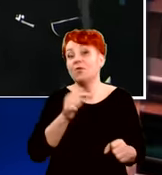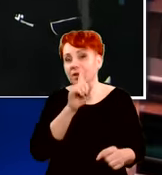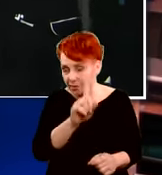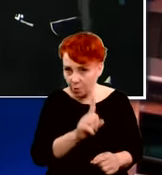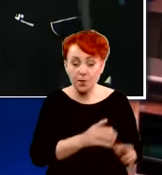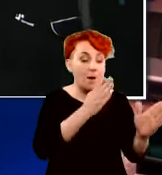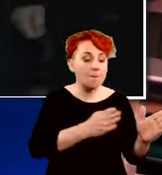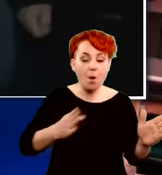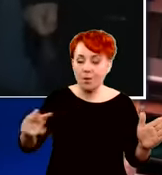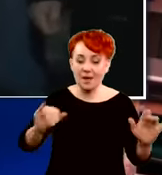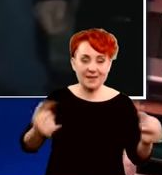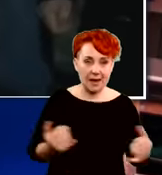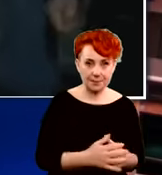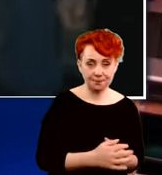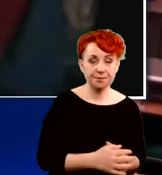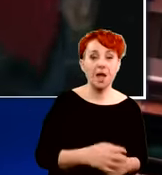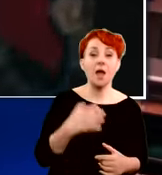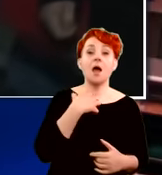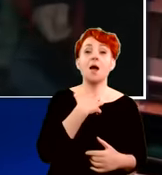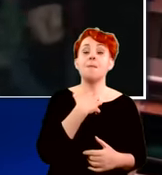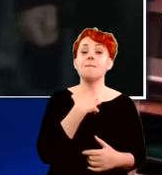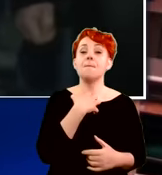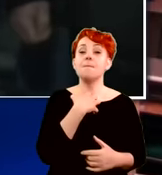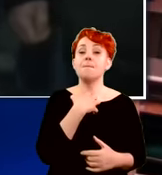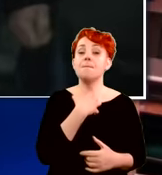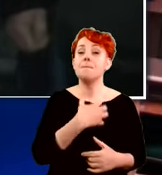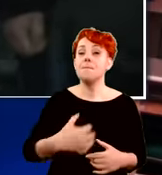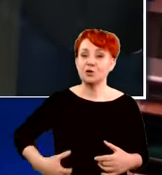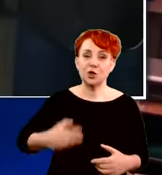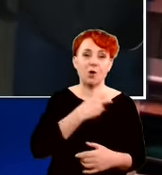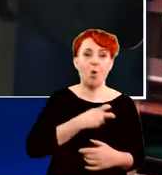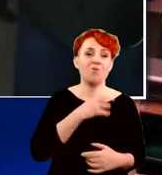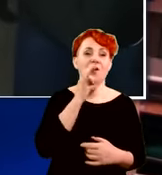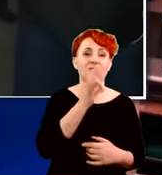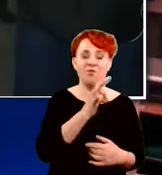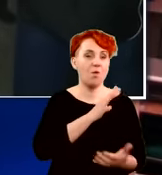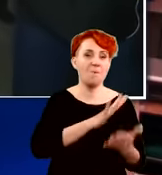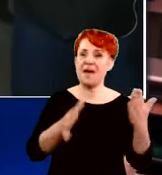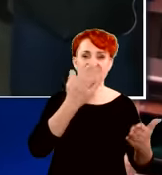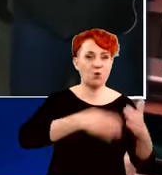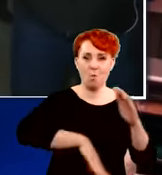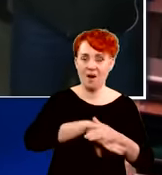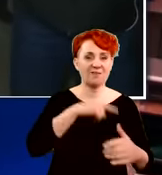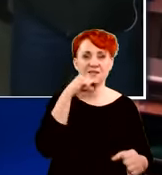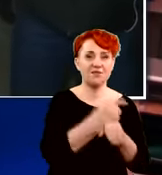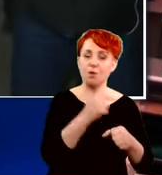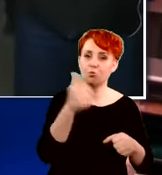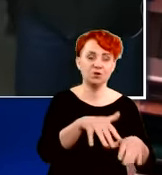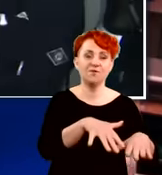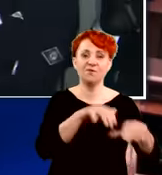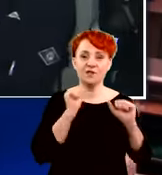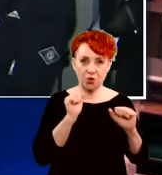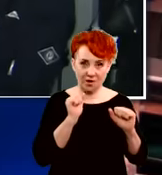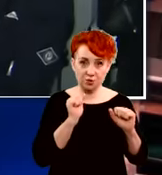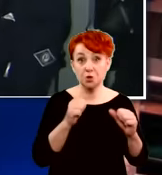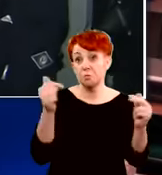byłaby następująca. No to pan marszałek Hołownia musiałby absolutnie cofnąć swoje bezprawne stwierdzenia, które wydawał i uznać fakt,